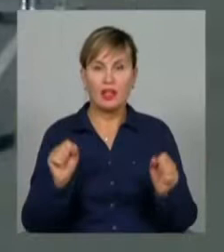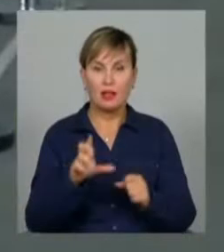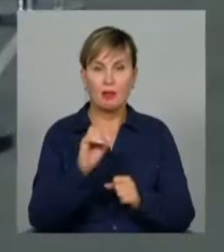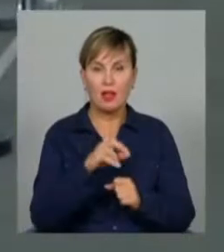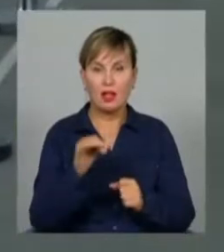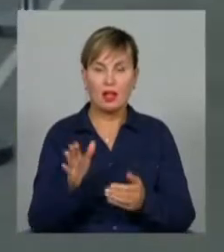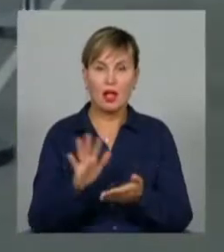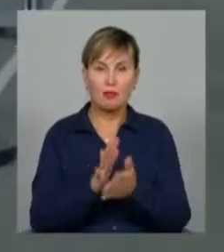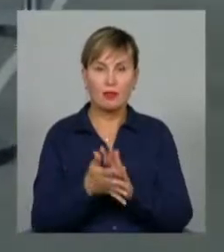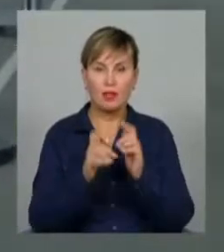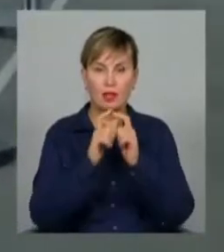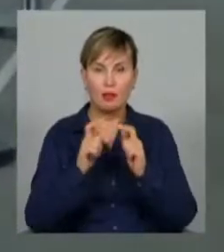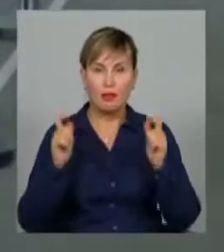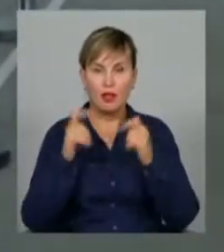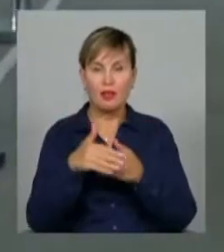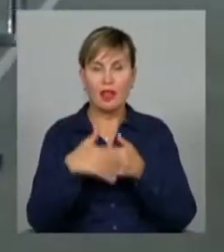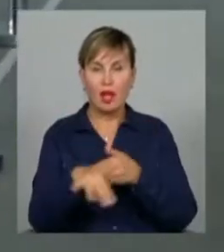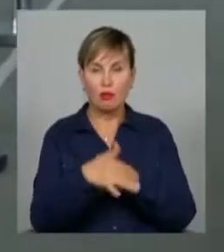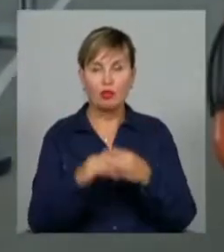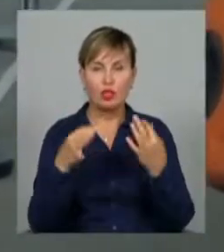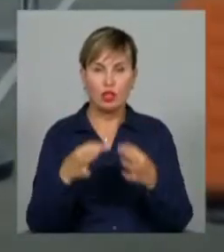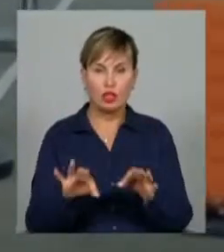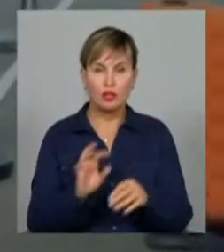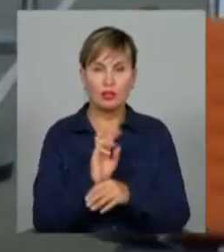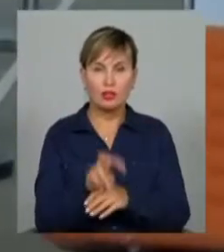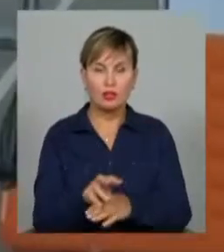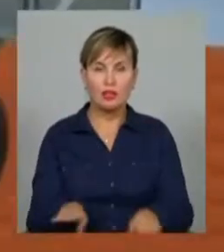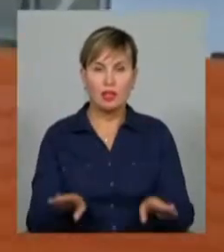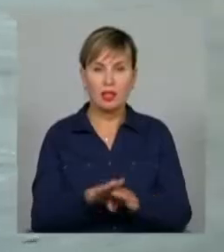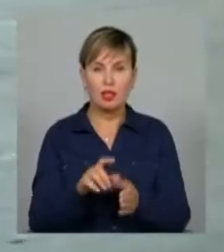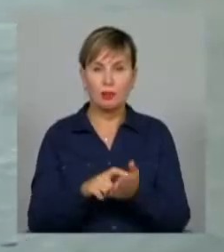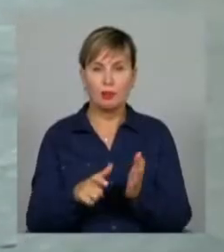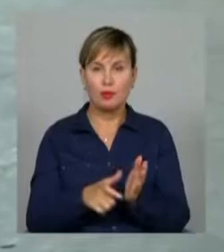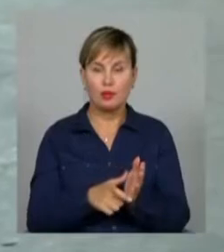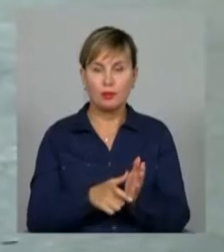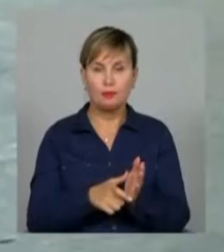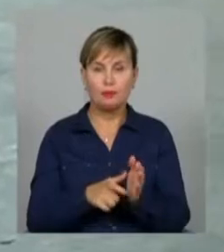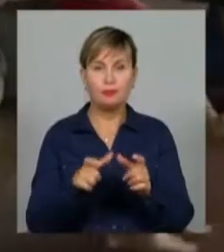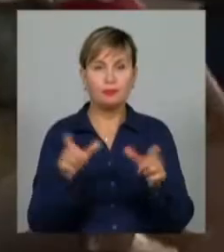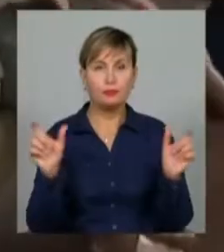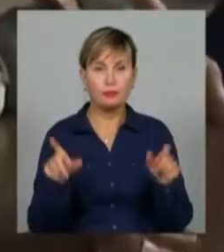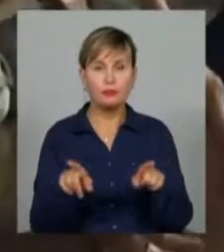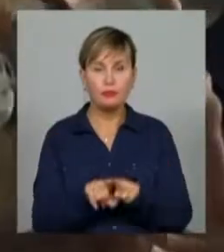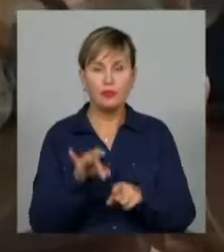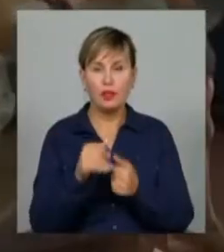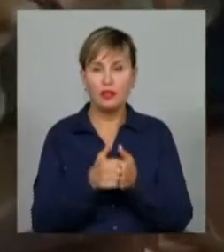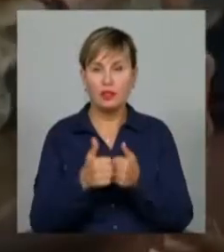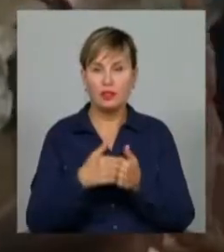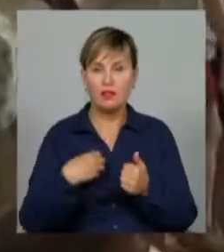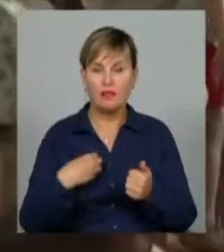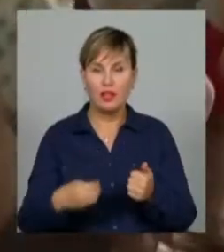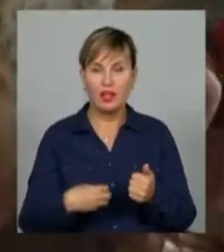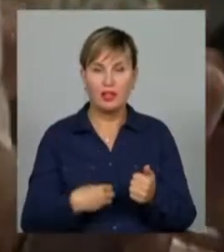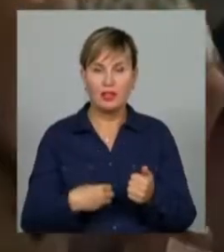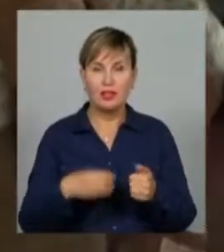отменили масочный режим на улицах и разрешили посещать закрытые помещения. ослабляют карантинные меры и в соседней Франции.